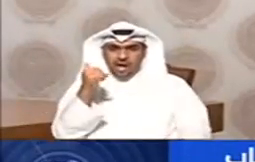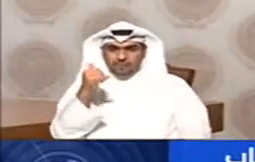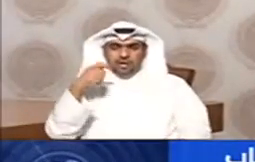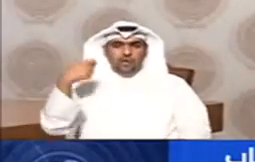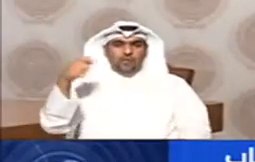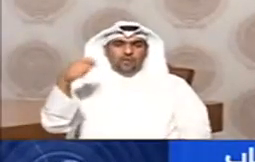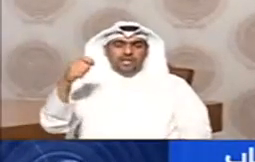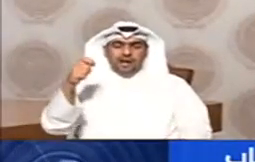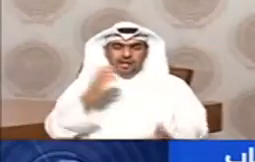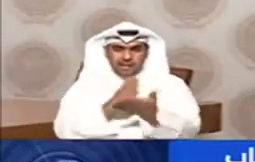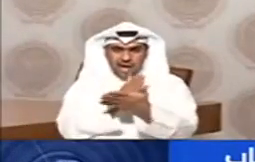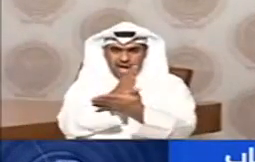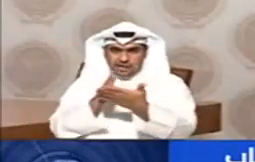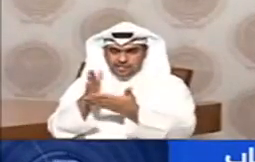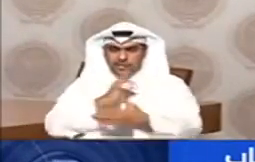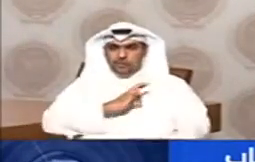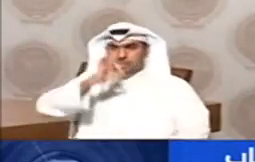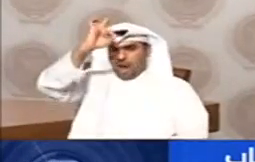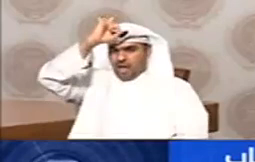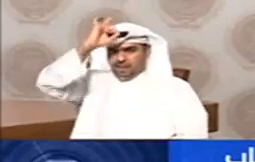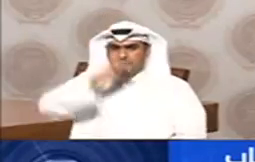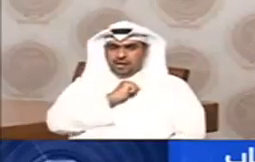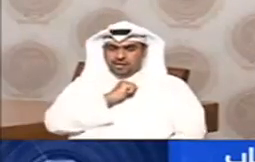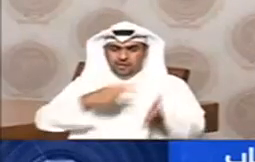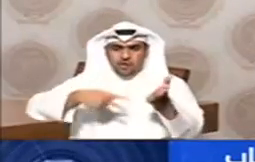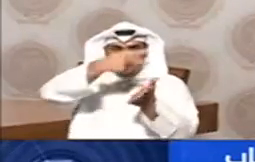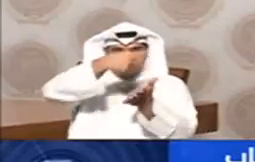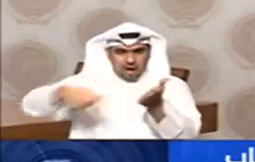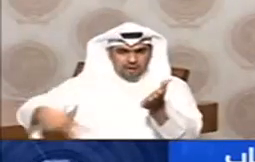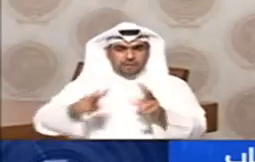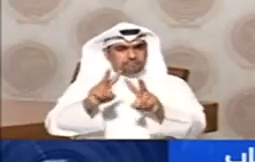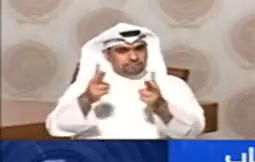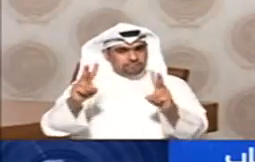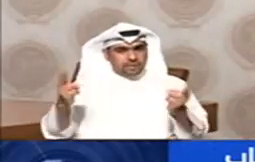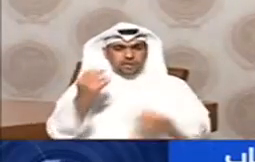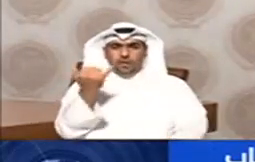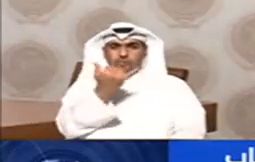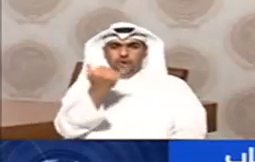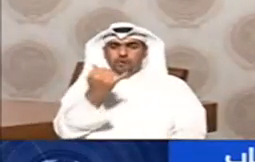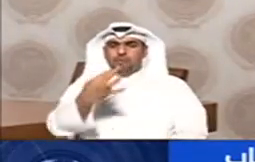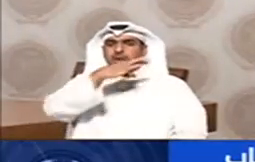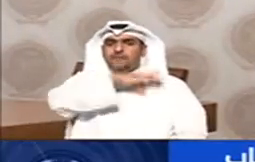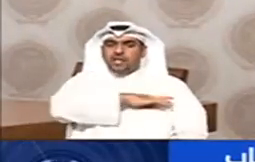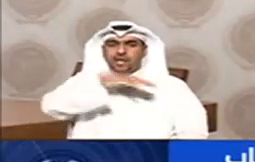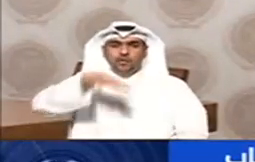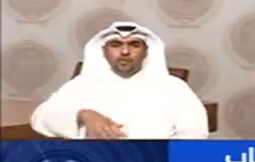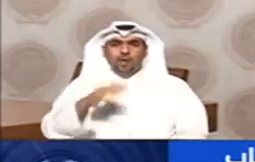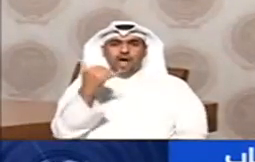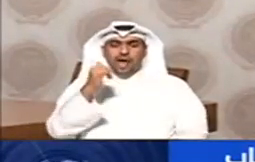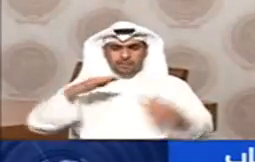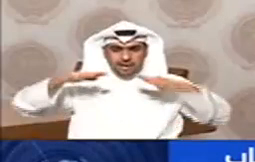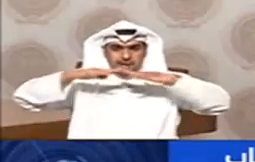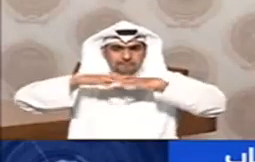العدل والداخلية العرب، بالإضافة إلى قرار العديد من القرارات التي تخدم وتهم مصلحة العمل العربي المشترك